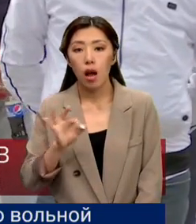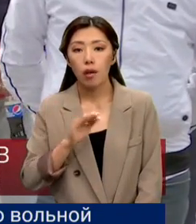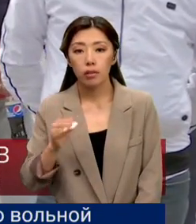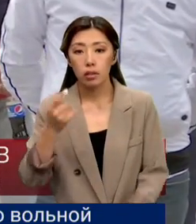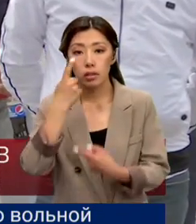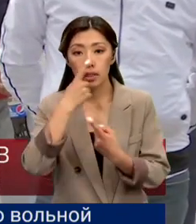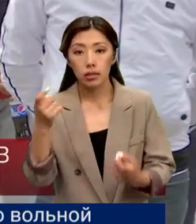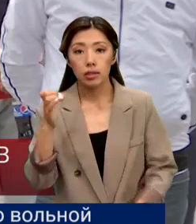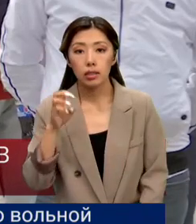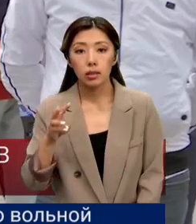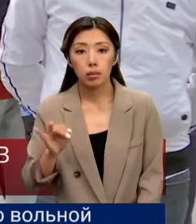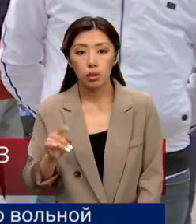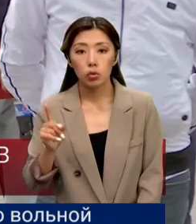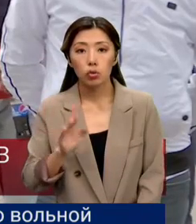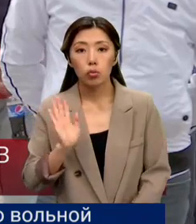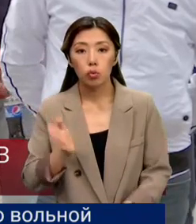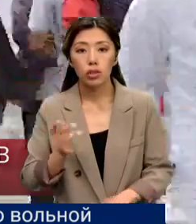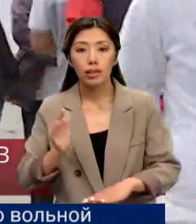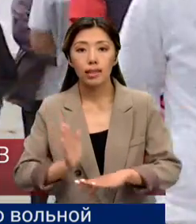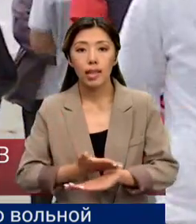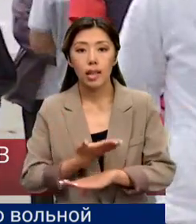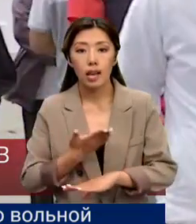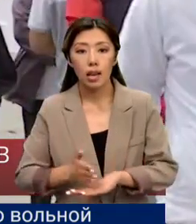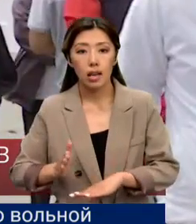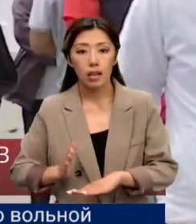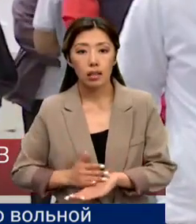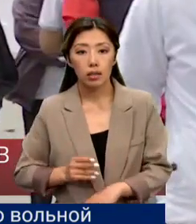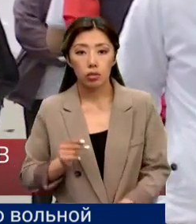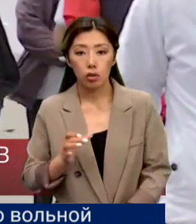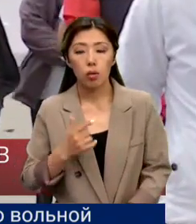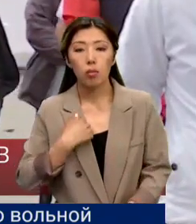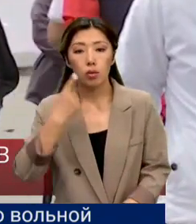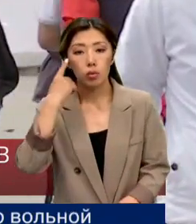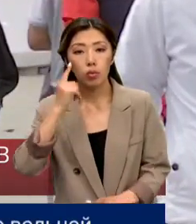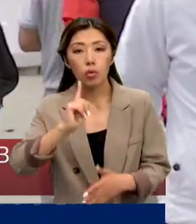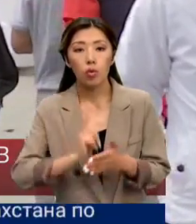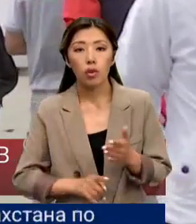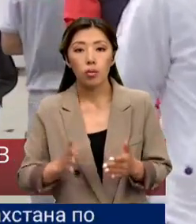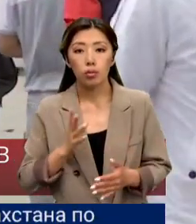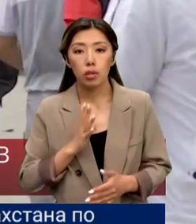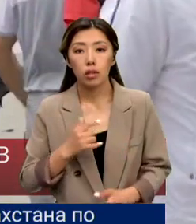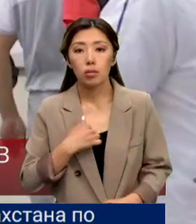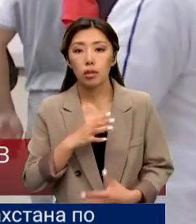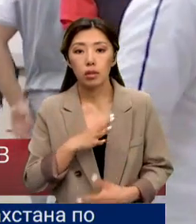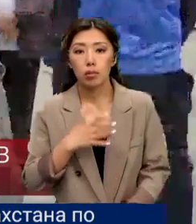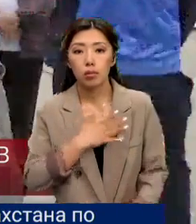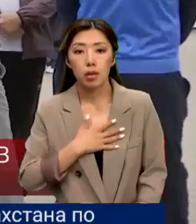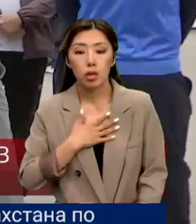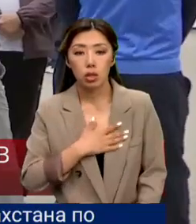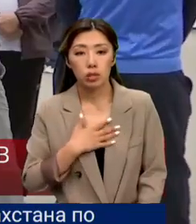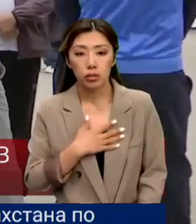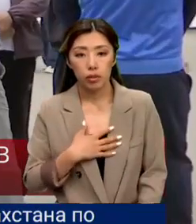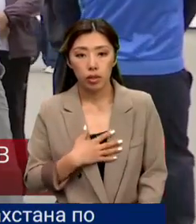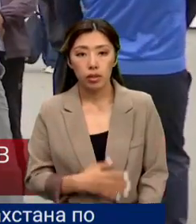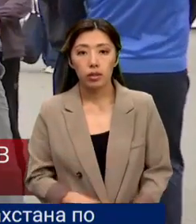СМИ, что деление будет. Мы были уверены, были спокойны. Мы ни о чем даже не думали.